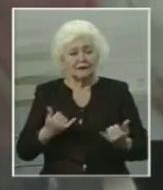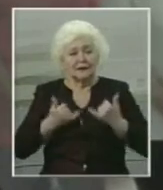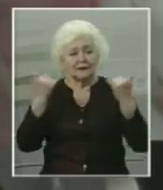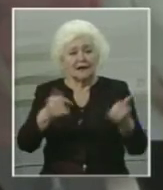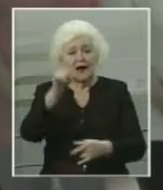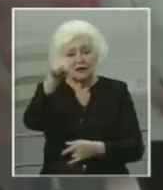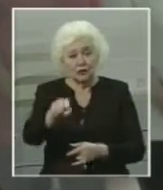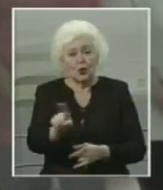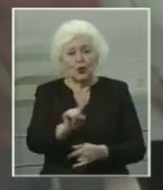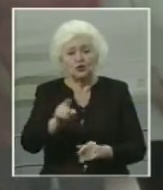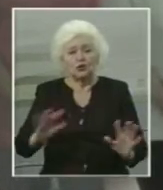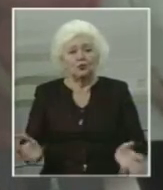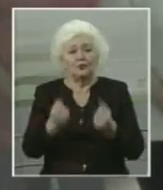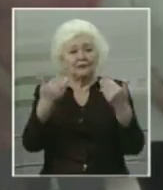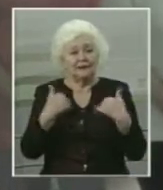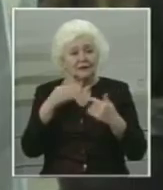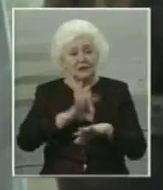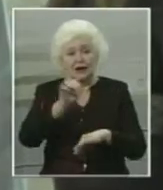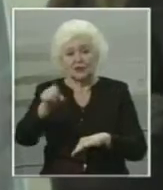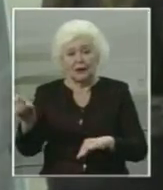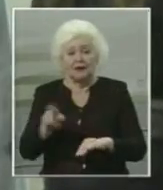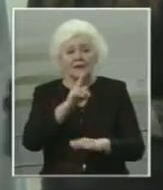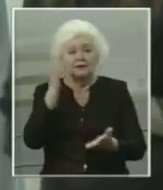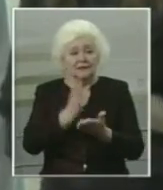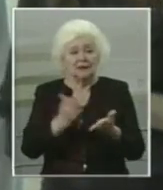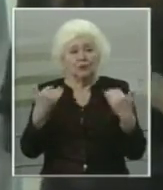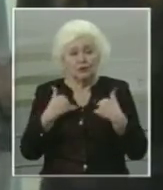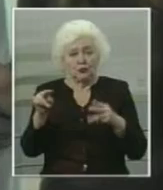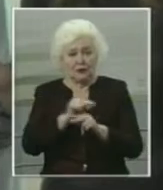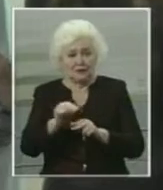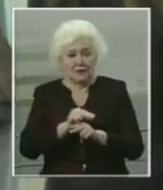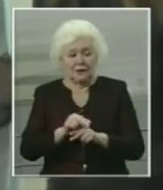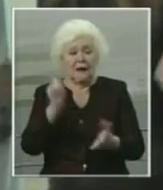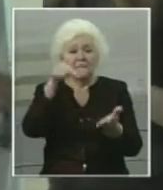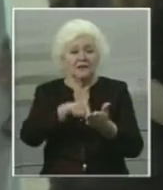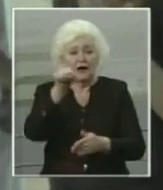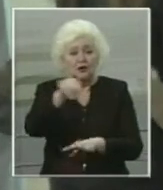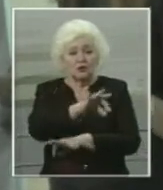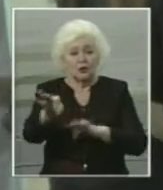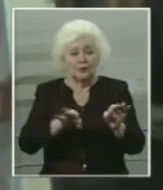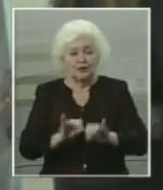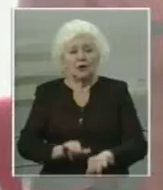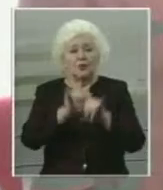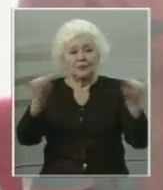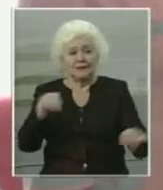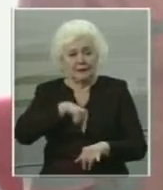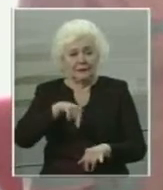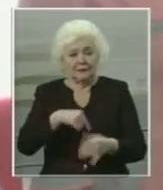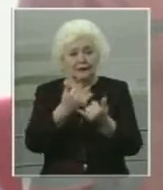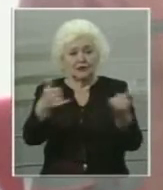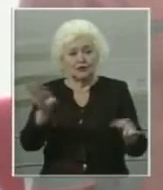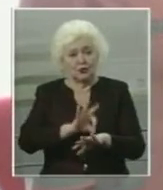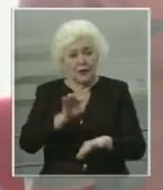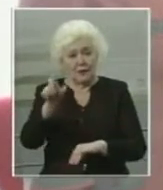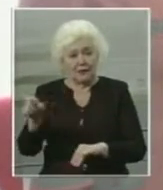того, щоб підтримати наших пацієнтів, які знаходяться у нас на лікуванні. І метою цього проєкту є підвищити настрій для пацієнтів